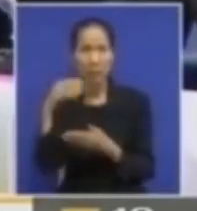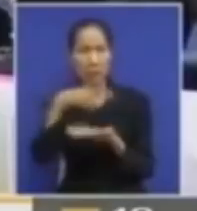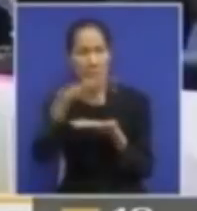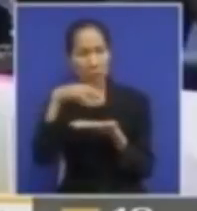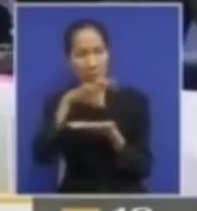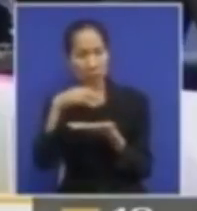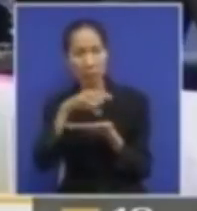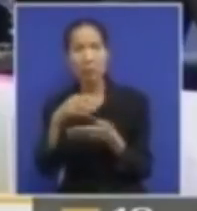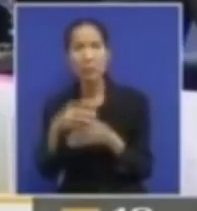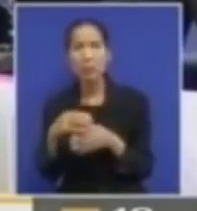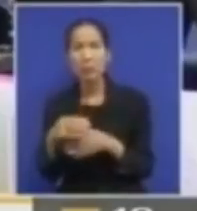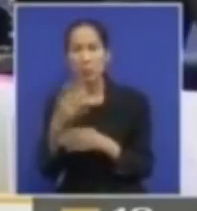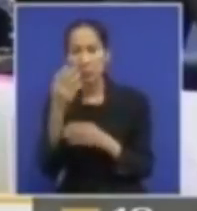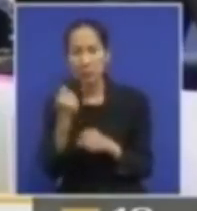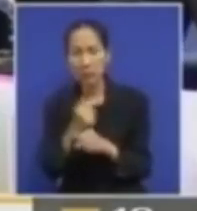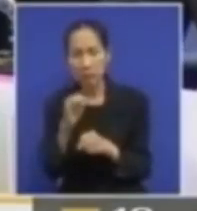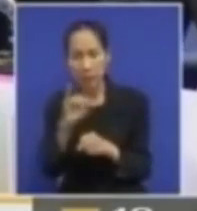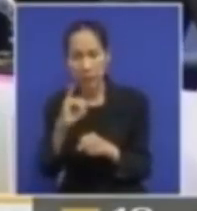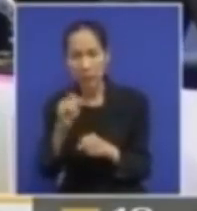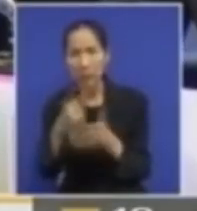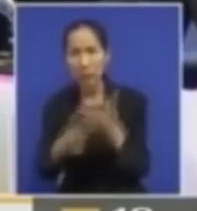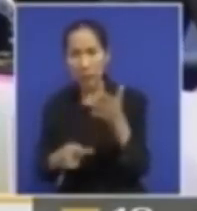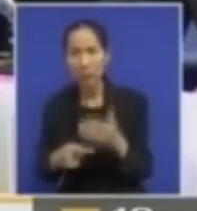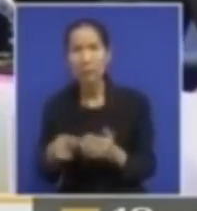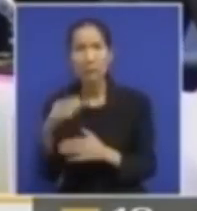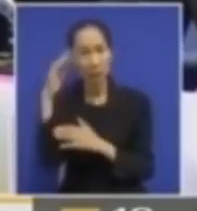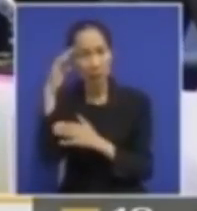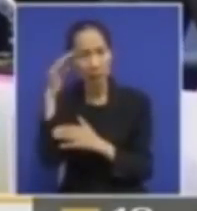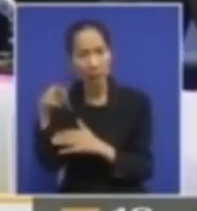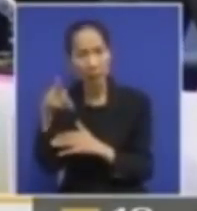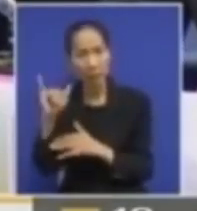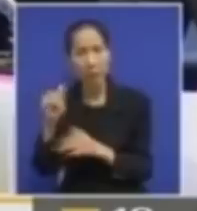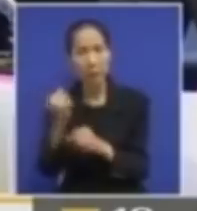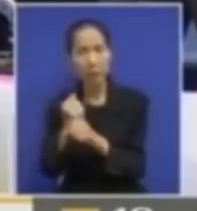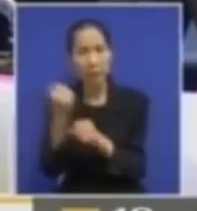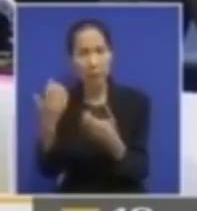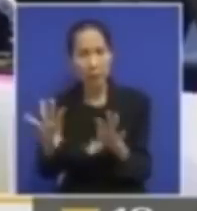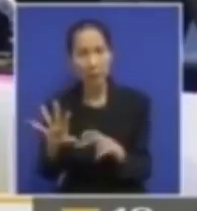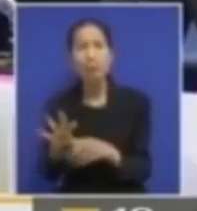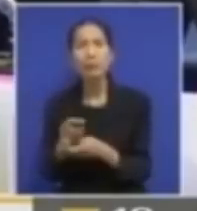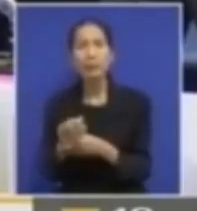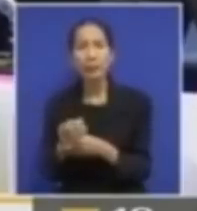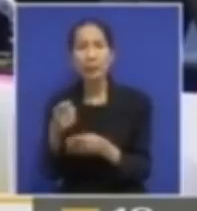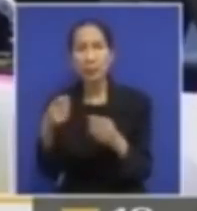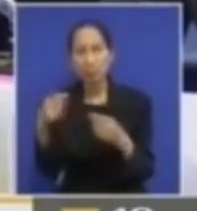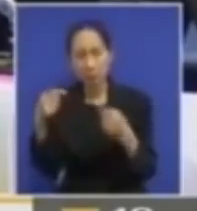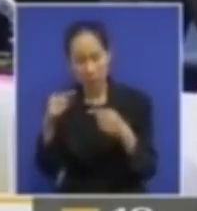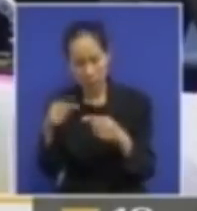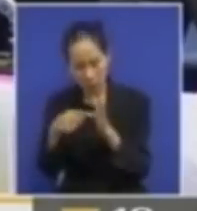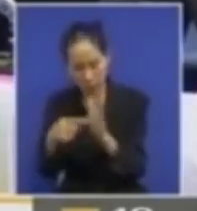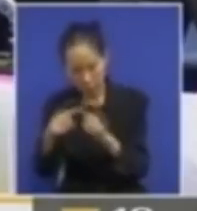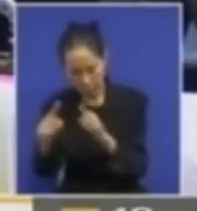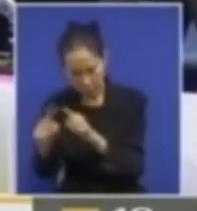ณะดำรงตำแหน่งนายกรัฐมนตรียกตัวอย่างเช่นเหมืองทองอัครามีรายละเอียดครับติดตามได้โดยสรุปครับท่านประธานครับผ